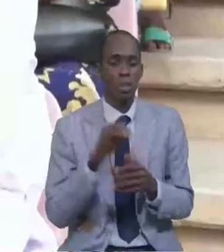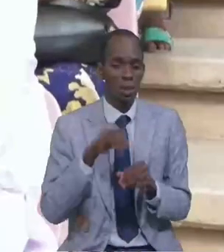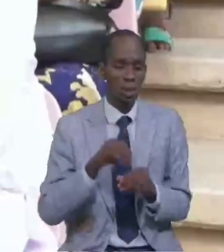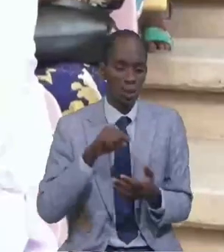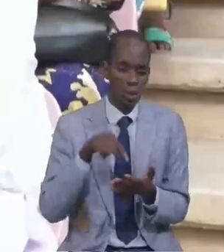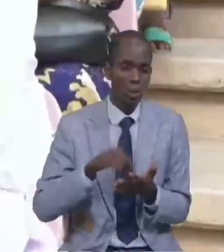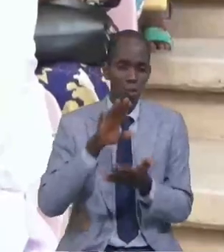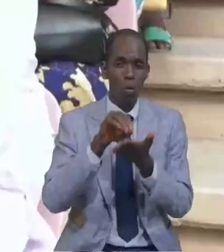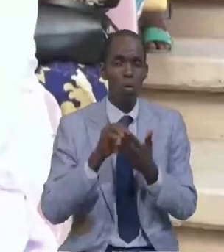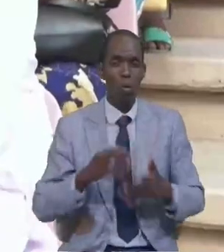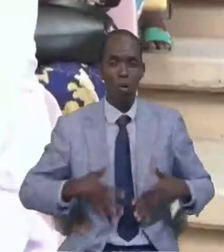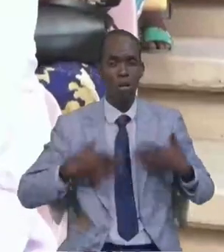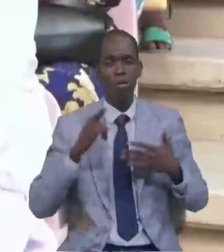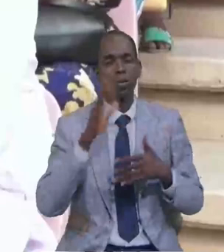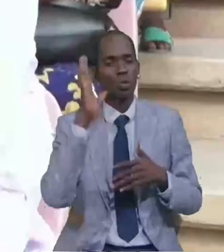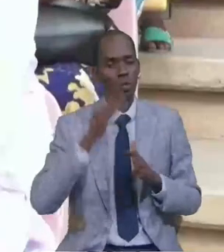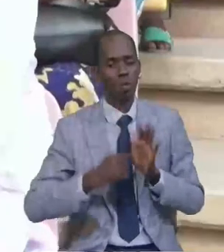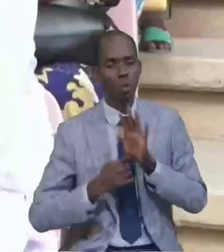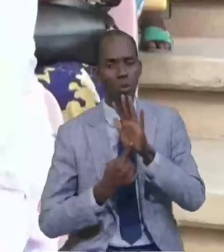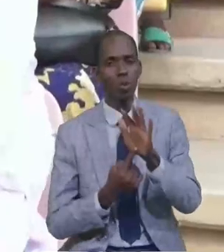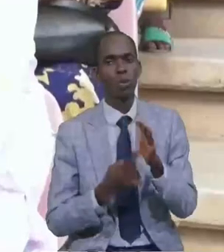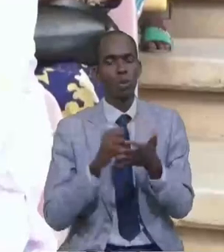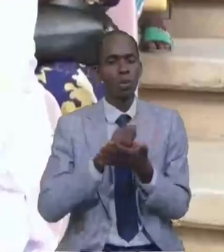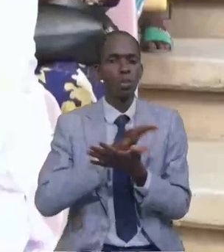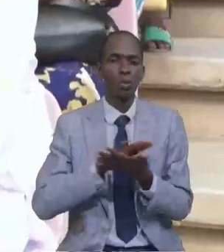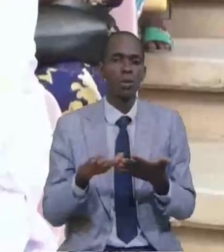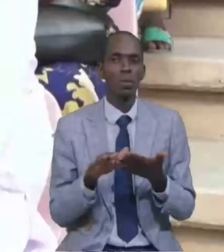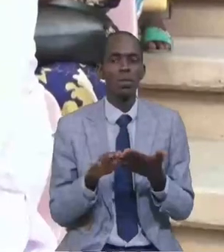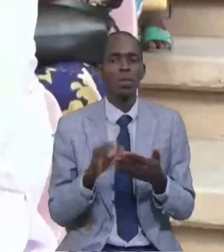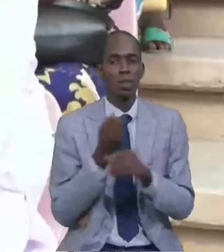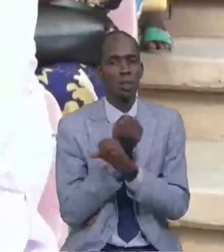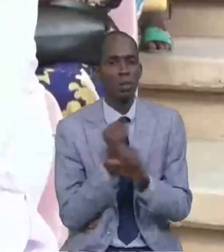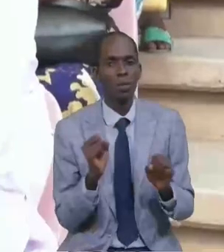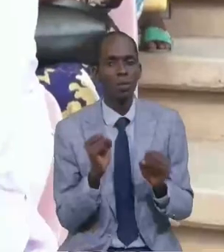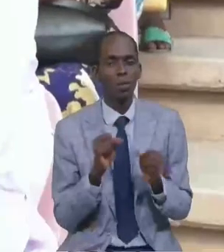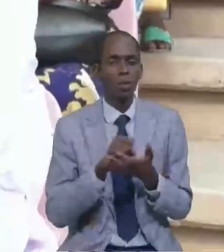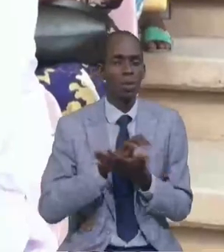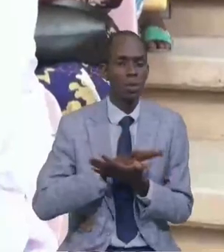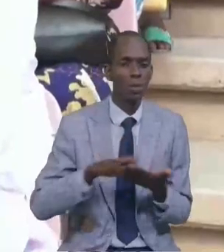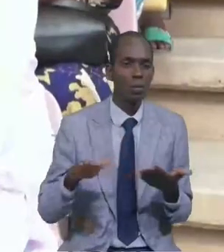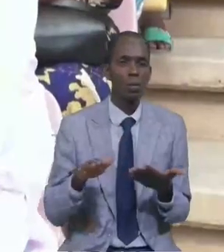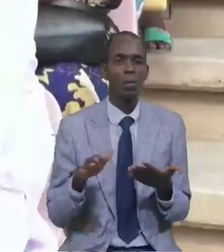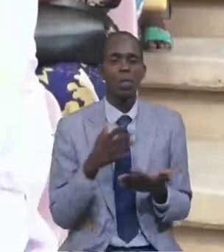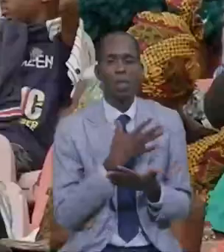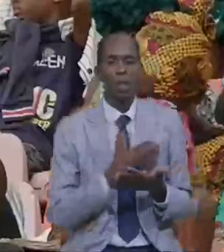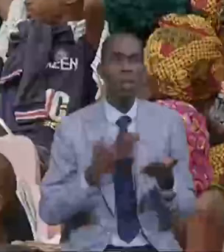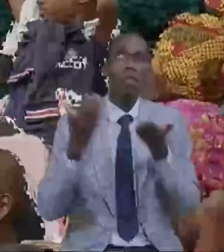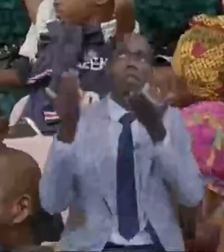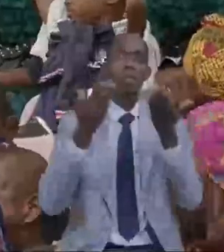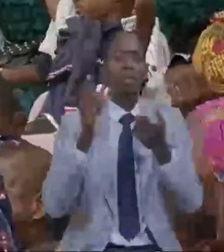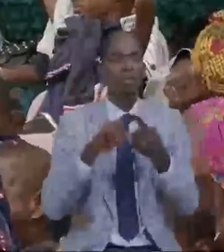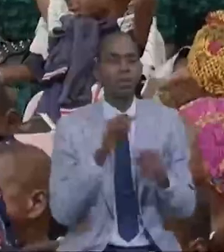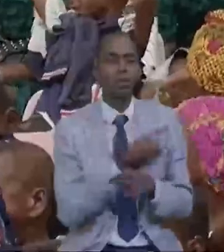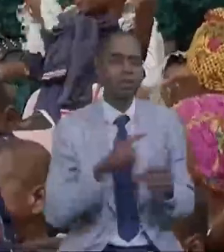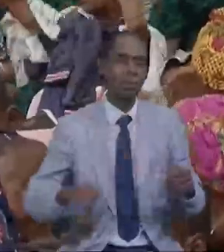la sanctification et le service au Seigneur. Je t'invite, ne sois pas différent,